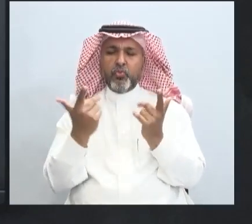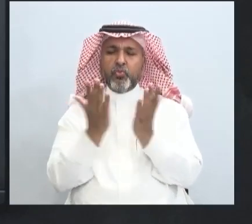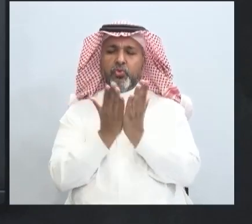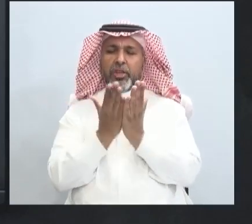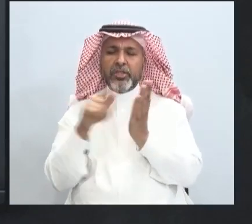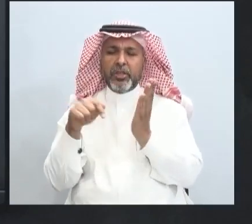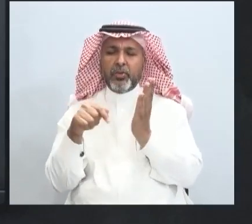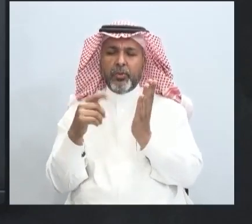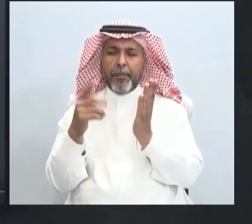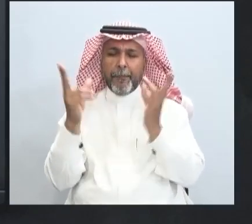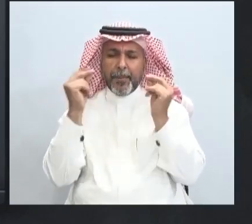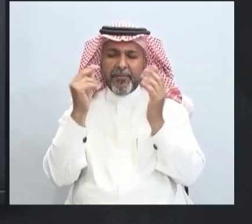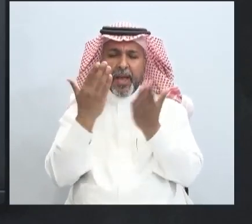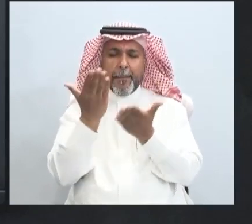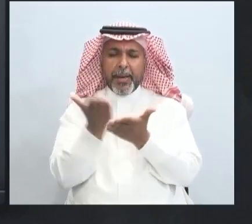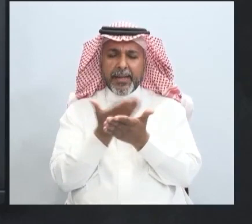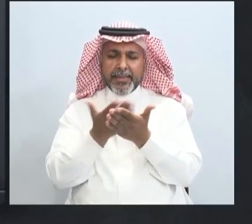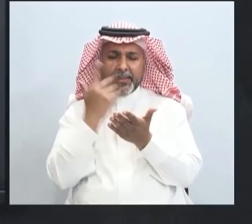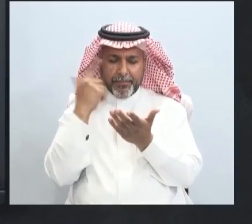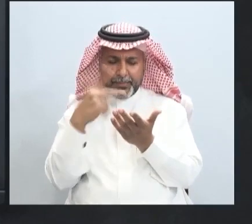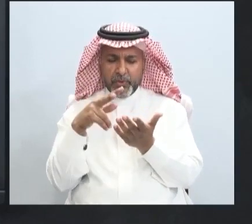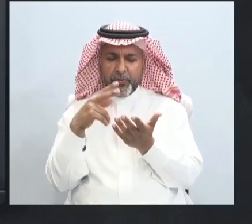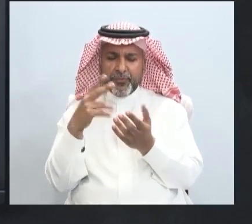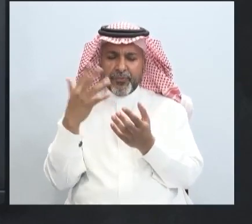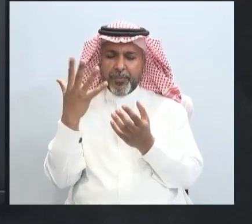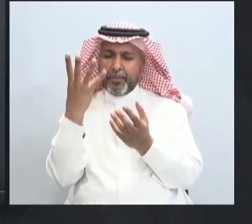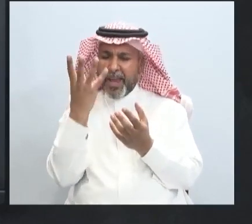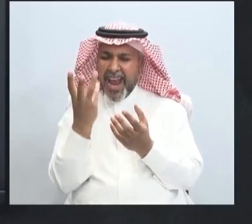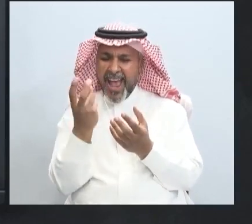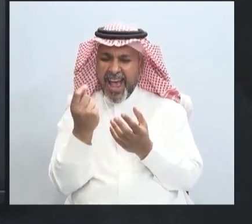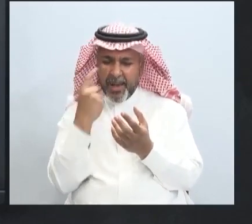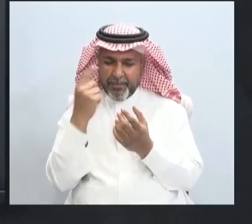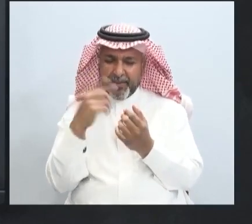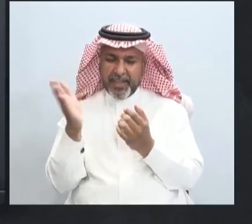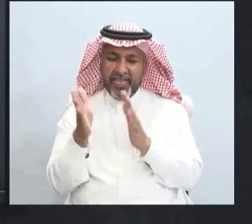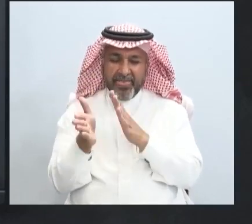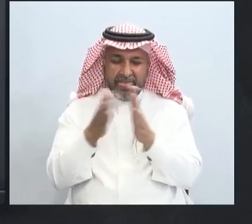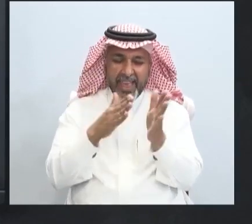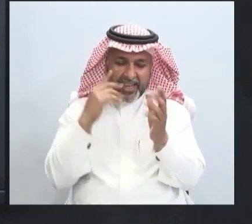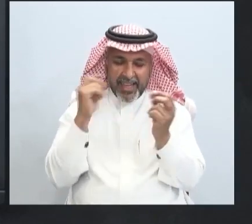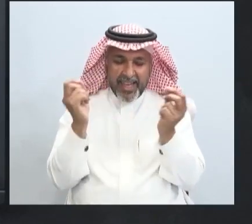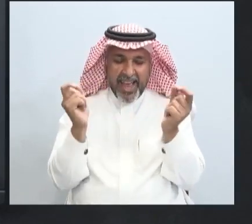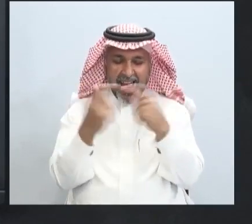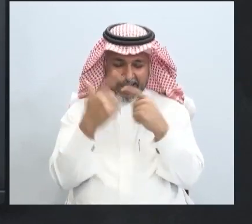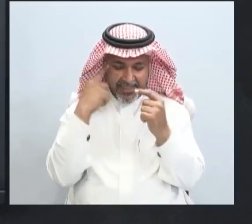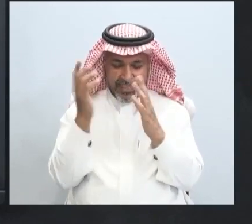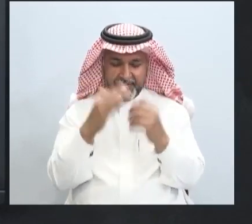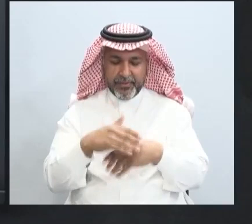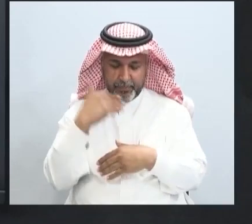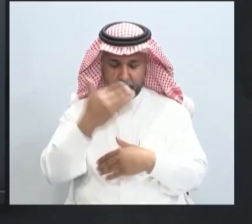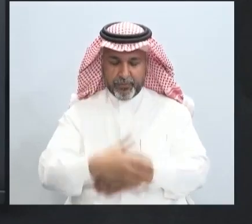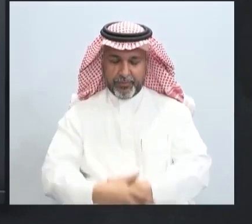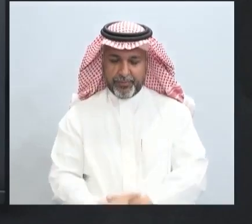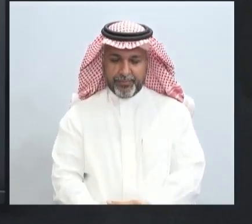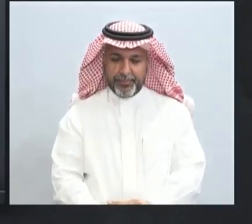على تمثيل الدوال المتبقيه عندنا داله الكوتان وداله السيك وداله الكوسيك